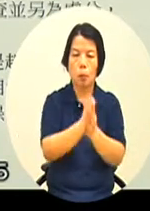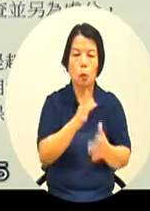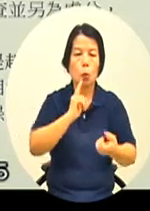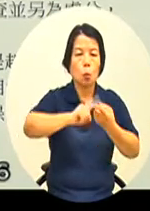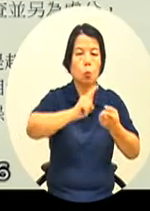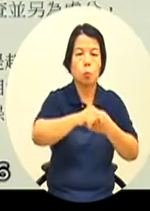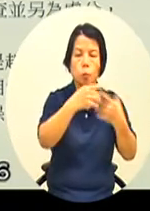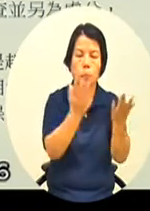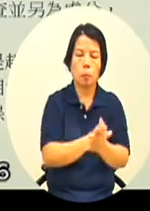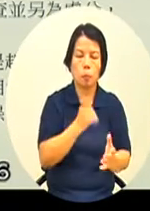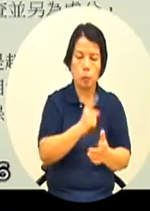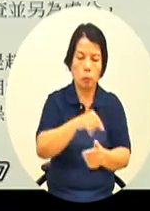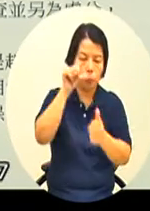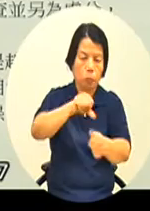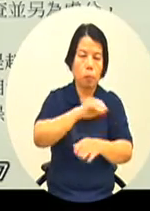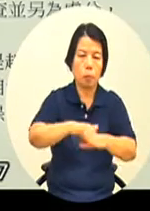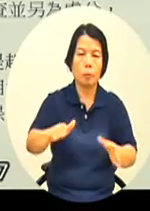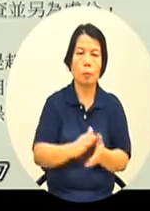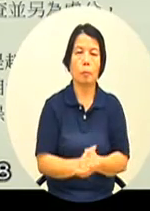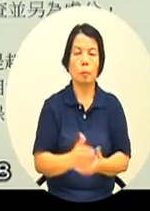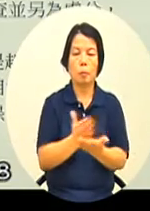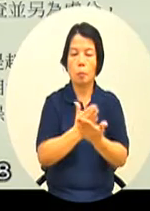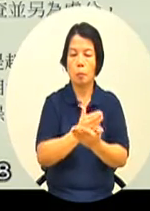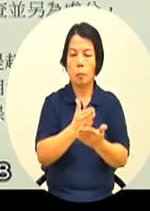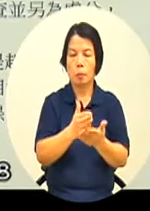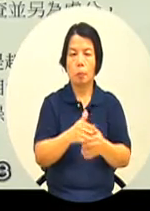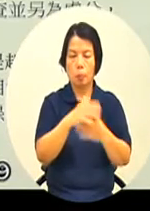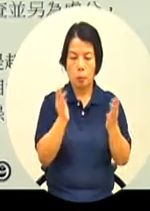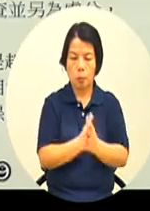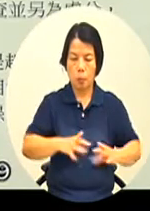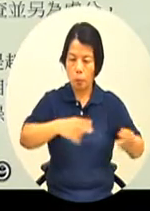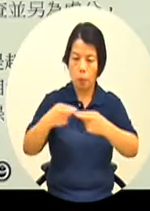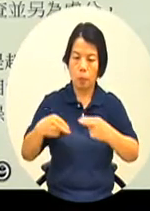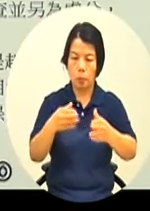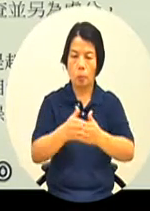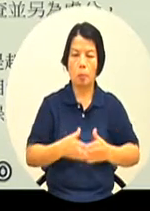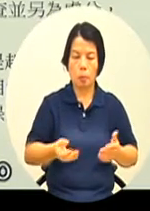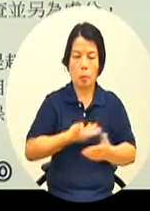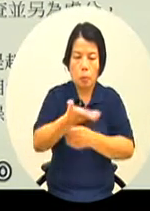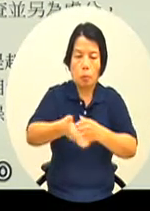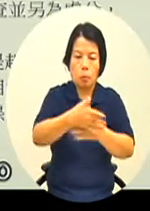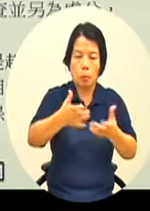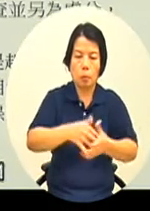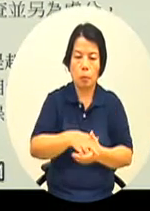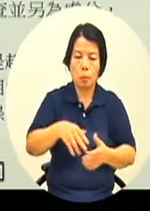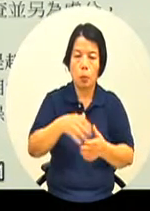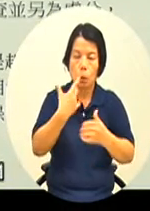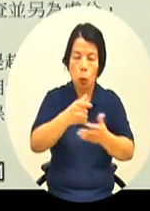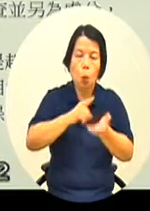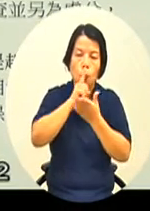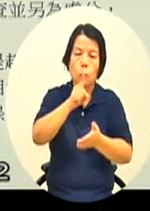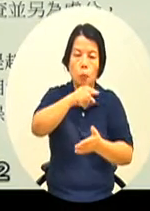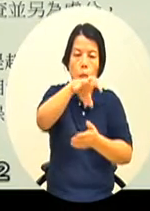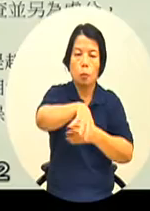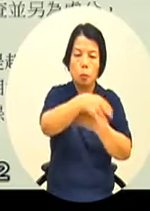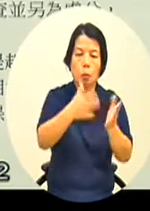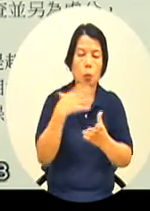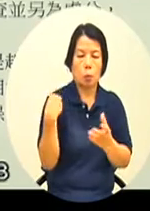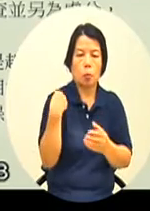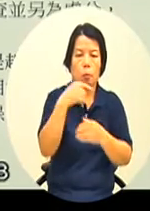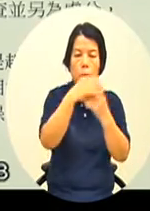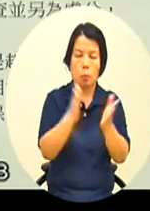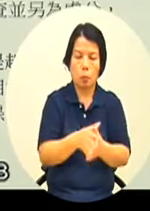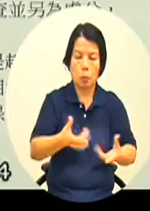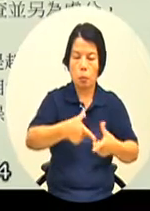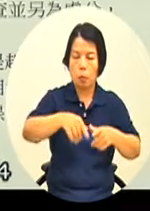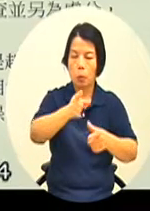销原处分之全部或一部，尽为变更之决定或发回原处分机关，指定相当期间命原处分机关另